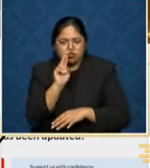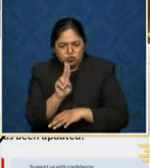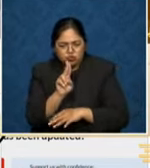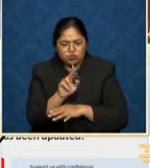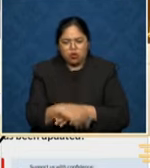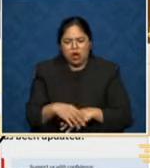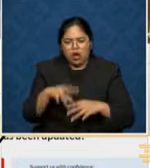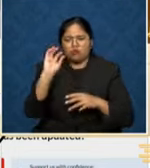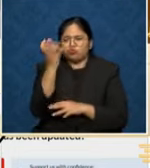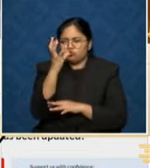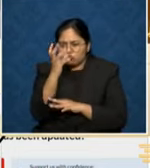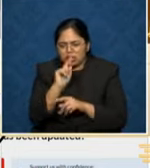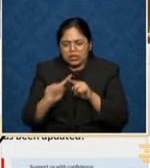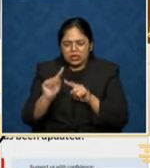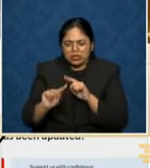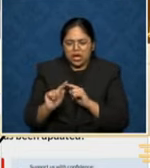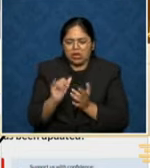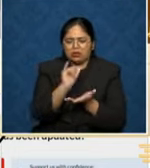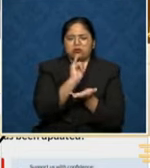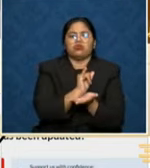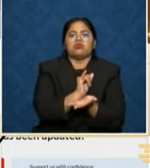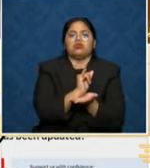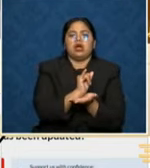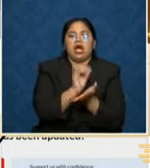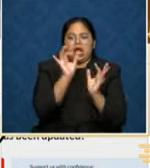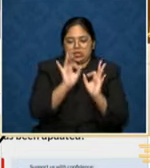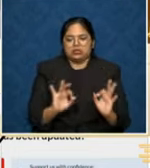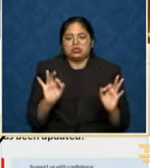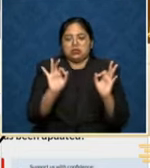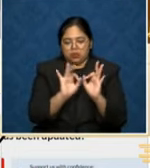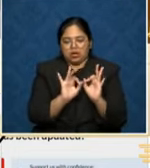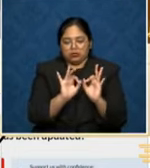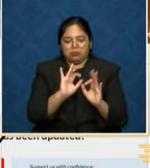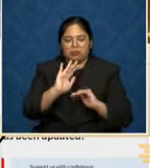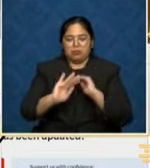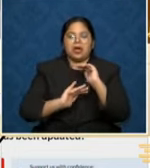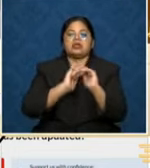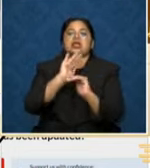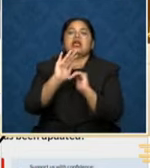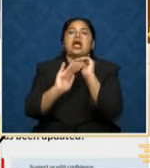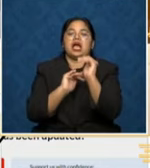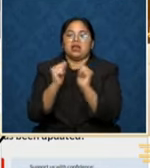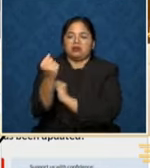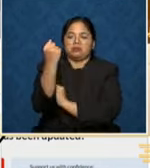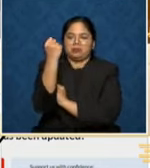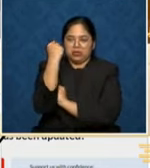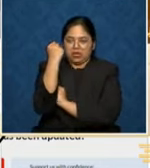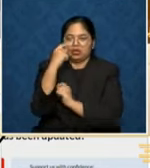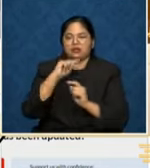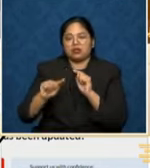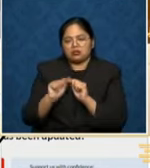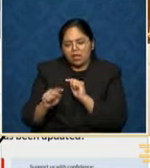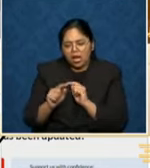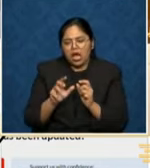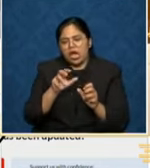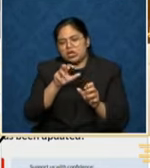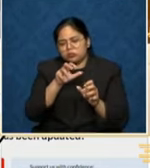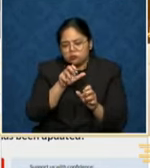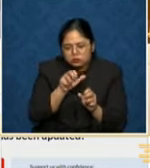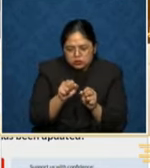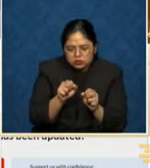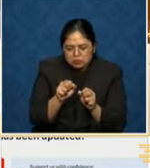บางท่านนอนโรงพยาบาลมาเกือบ10ปีเราต้องรักษาคนเหล่านี้ให้เข้มแข็งให้เขามีกำลังนะครับที่จะจับเบ็ดจับเสียมจับจ